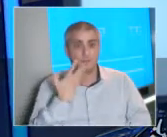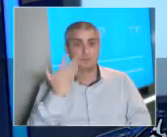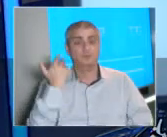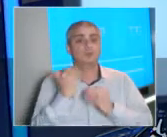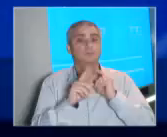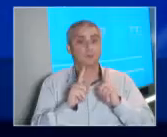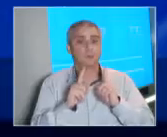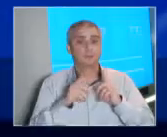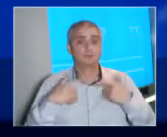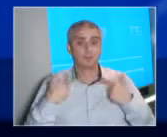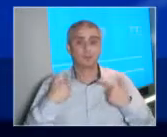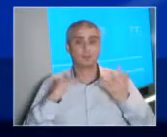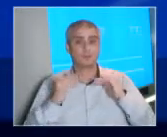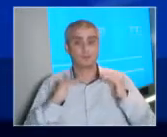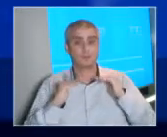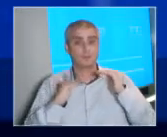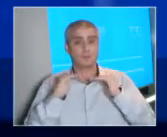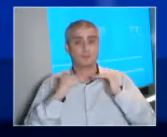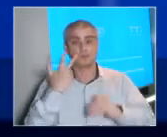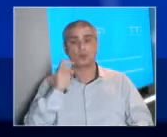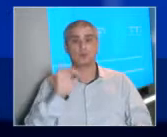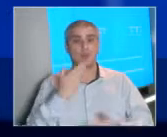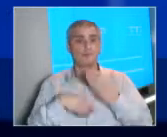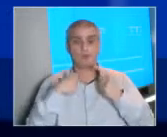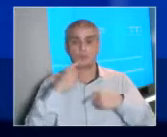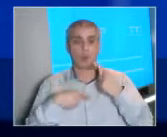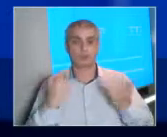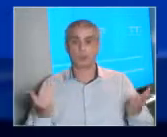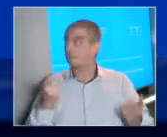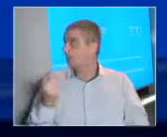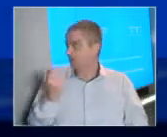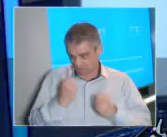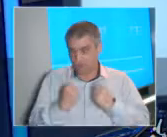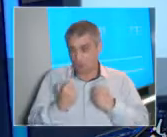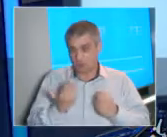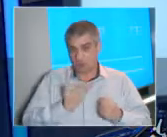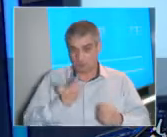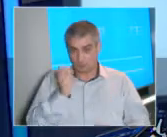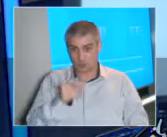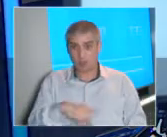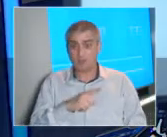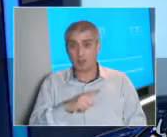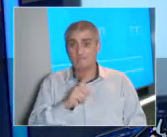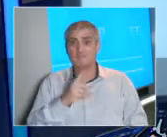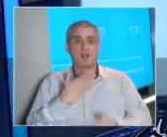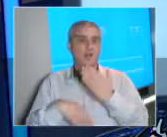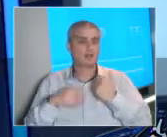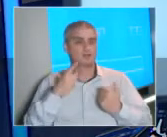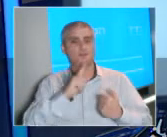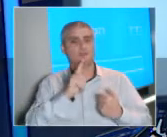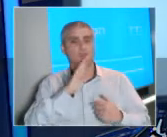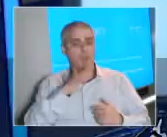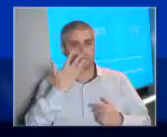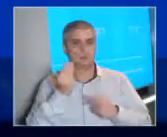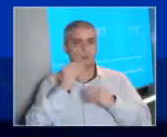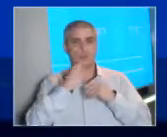שנים האחרונות, לשמחתי, אנחנו סביב ממוצע של כמעט 30,000 עולים בשנה. בעשור שלפני זה, זה היה עשור. גם העולים שעלו... אבל זה אומר שבכל חמש